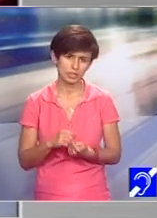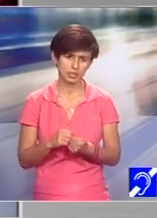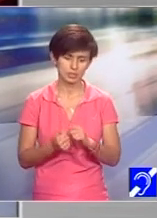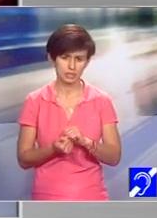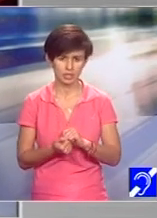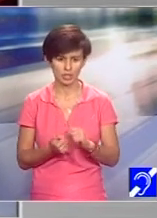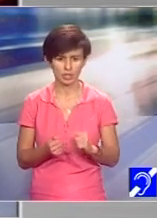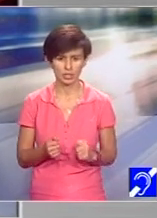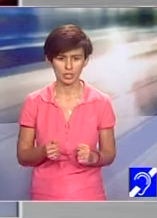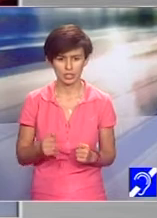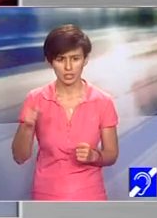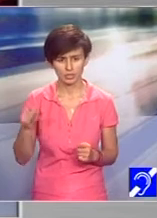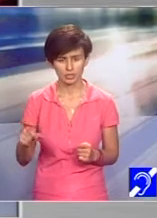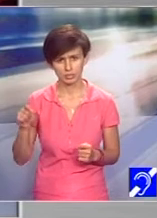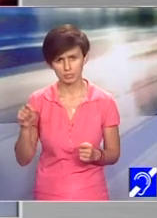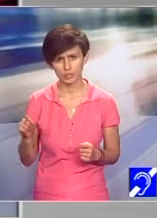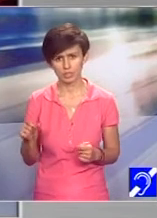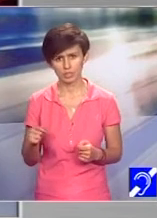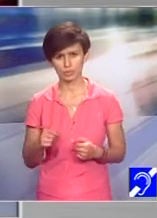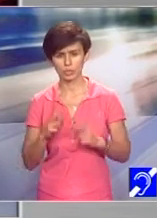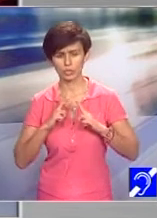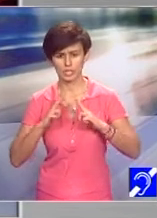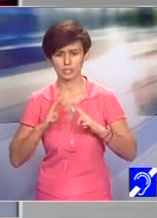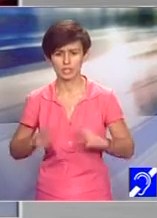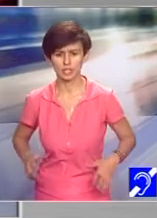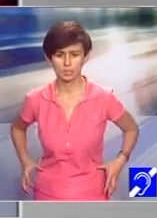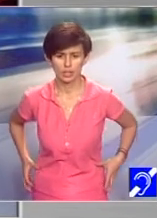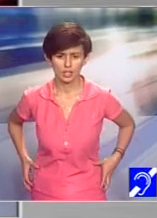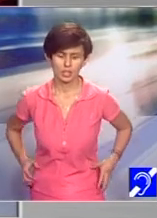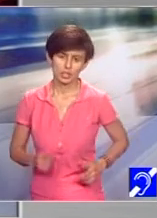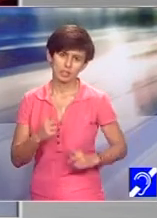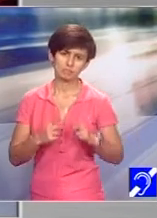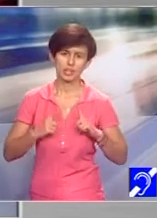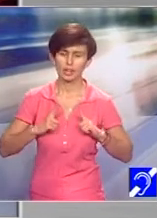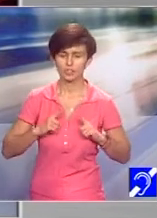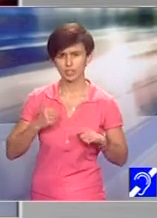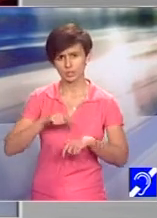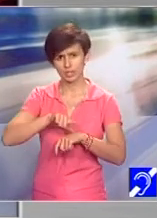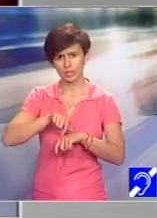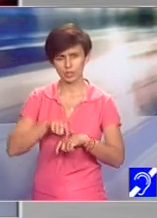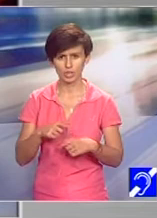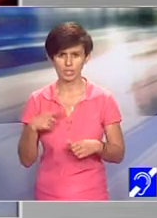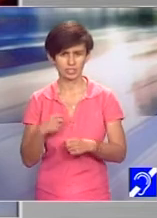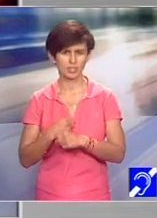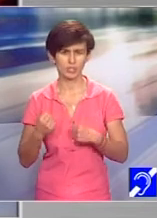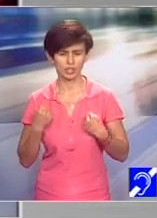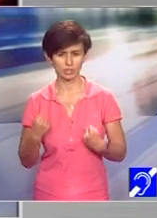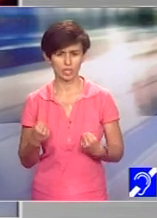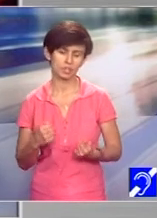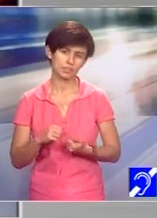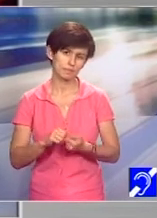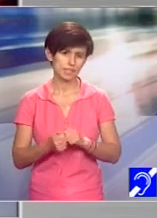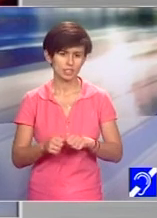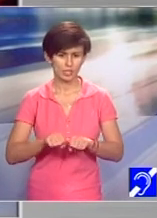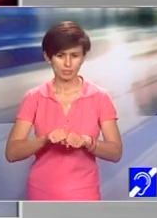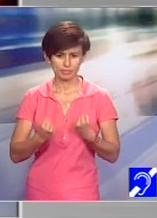dacă așteaptă o oră ce dureroasă este. V-am dat câteva exemple. Fracturi, iarăși, care trebuia